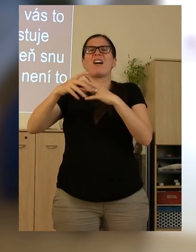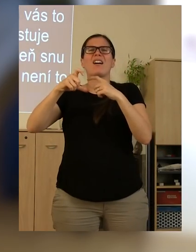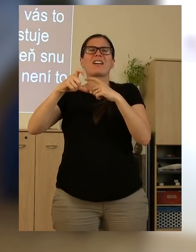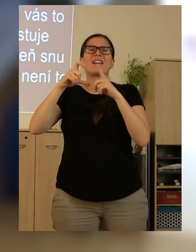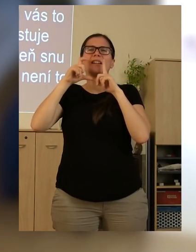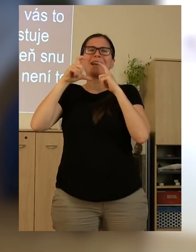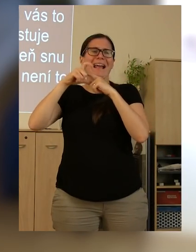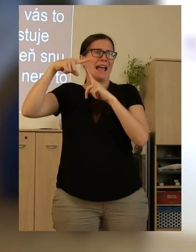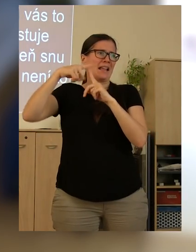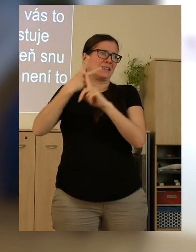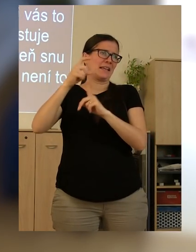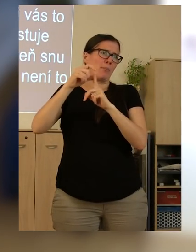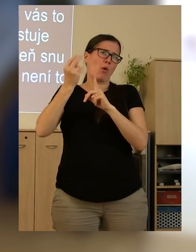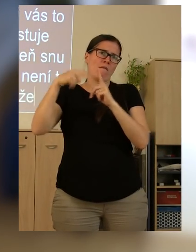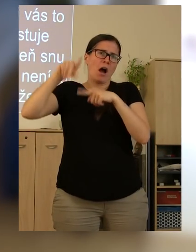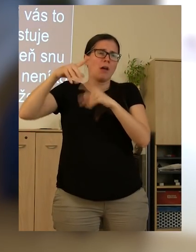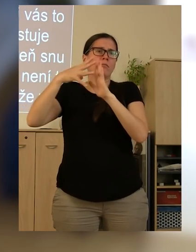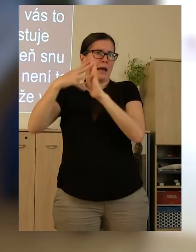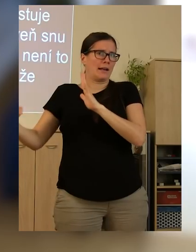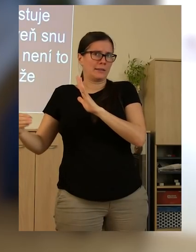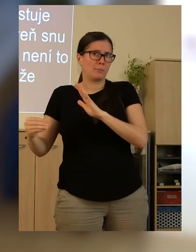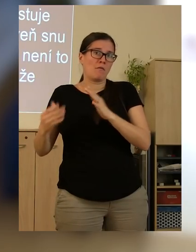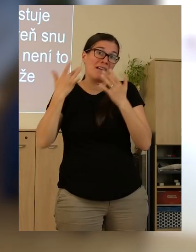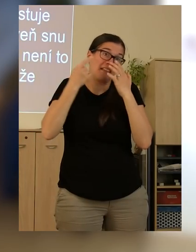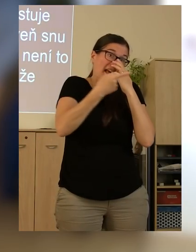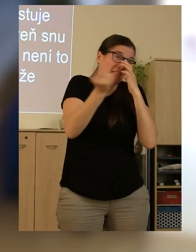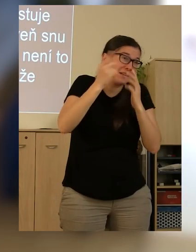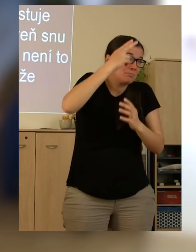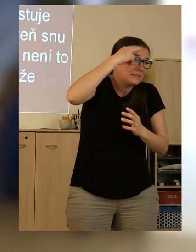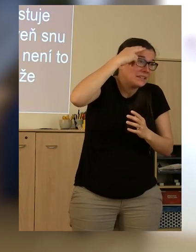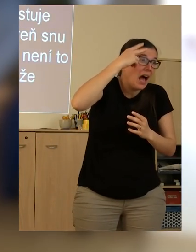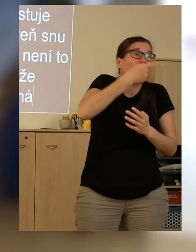protože věřím tomu, že jestli se o to zajímáte, že o tom určitě něco víte.